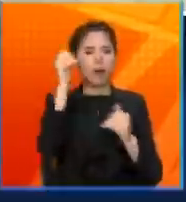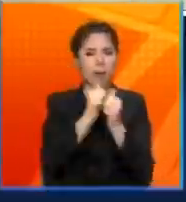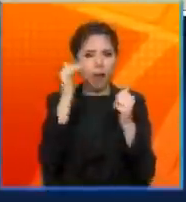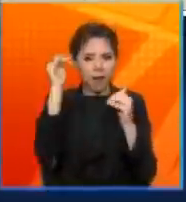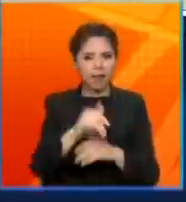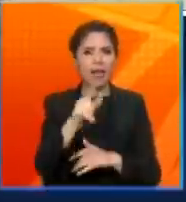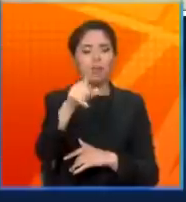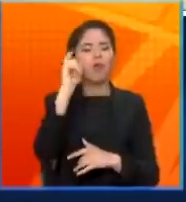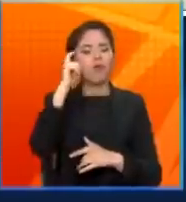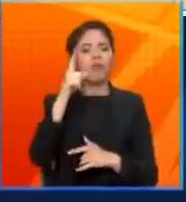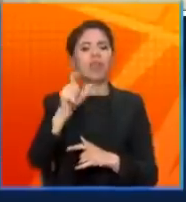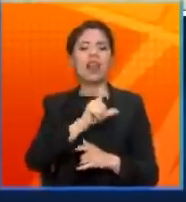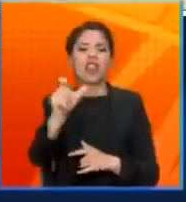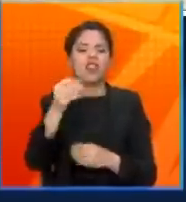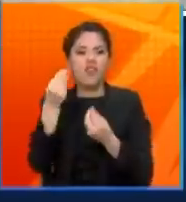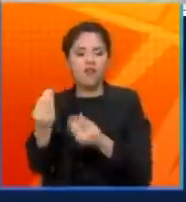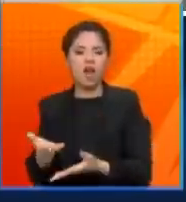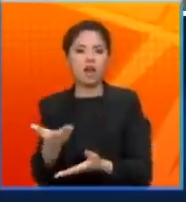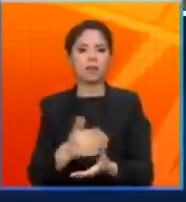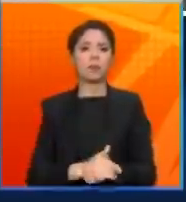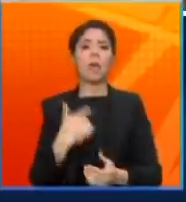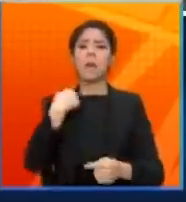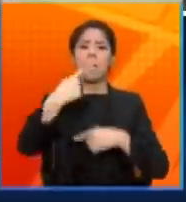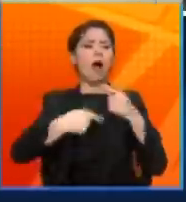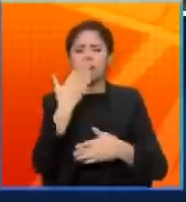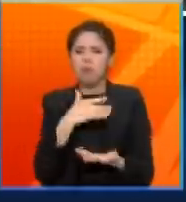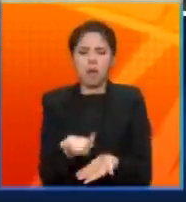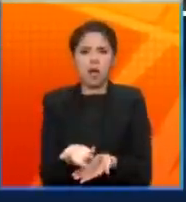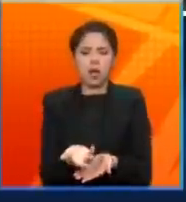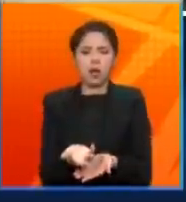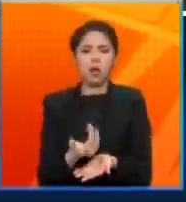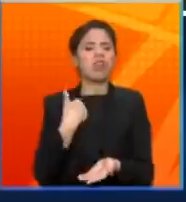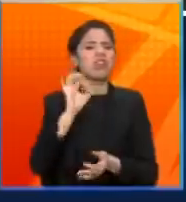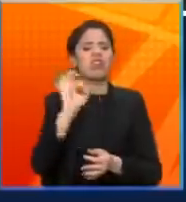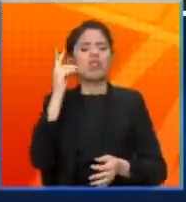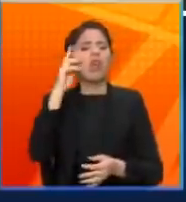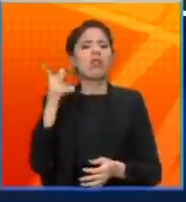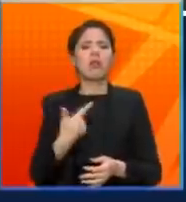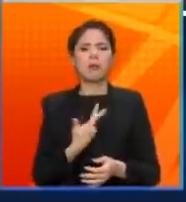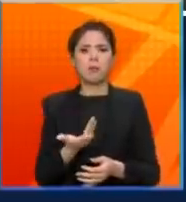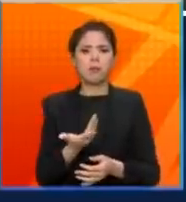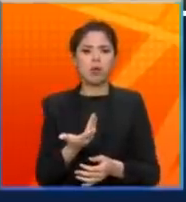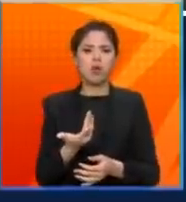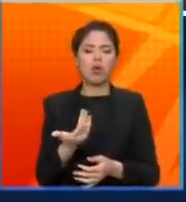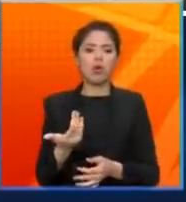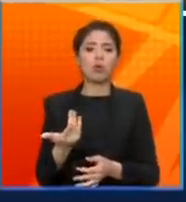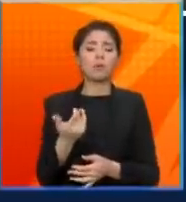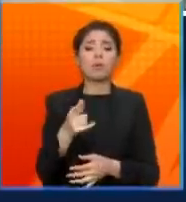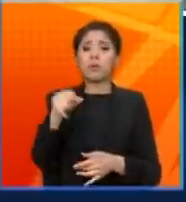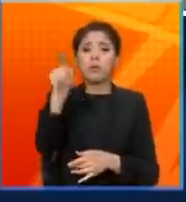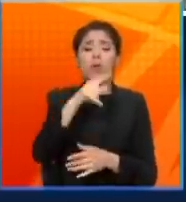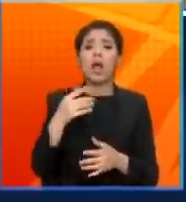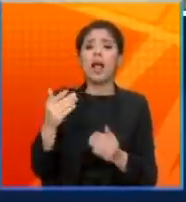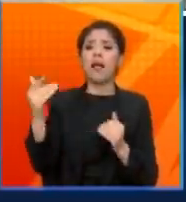yanıt verdi. Benim hiçbir akrabalık bağım yok. Hiç tanımıyorum. Aracı olanlardan da